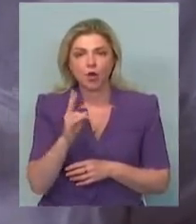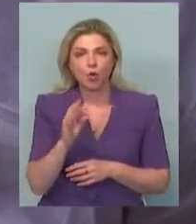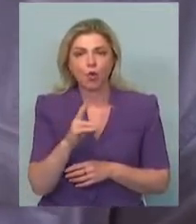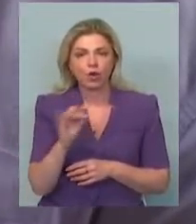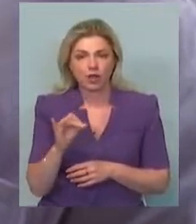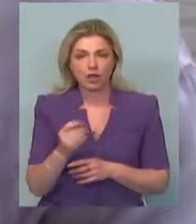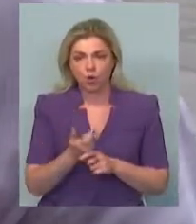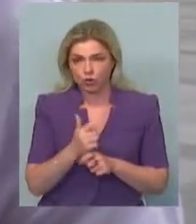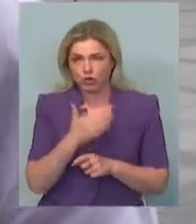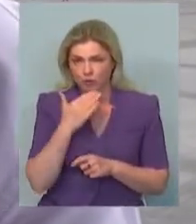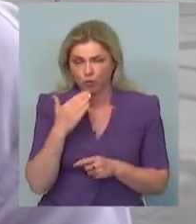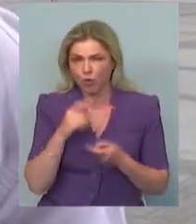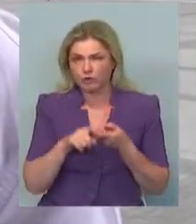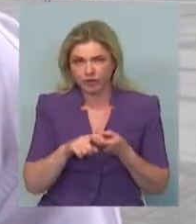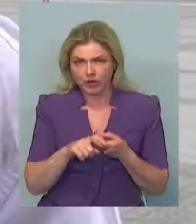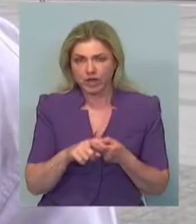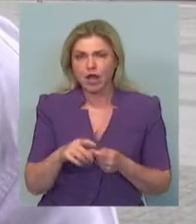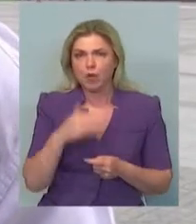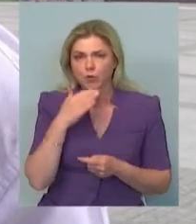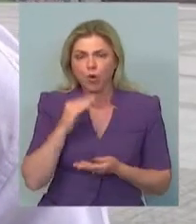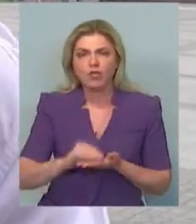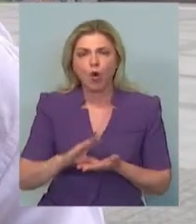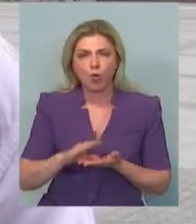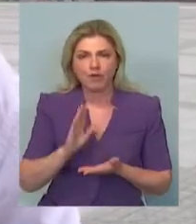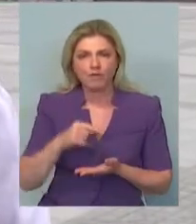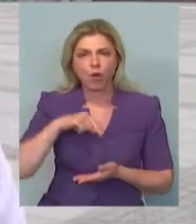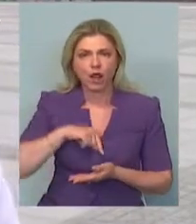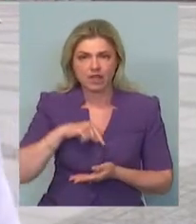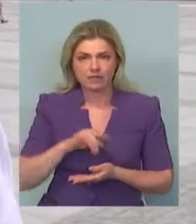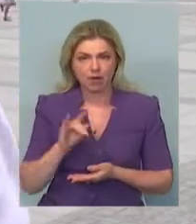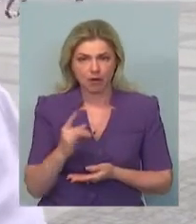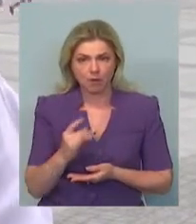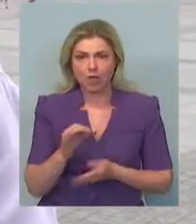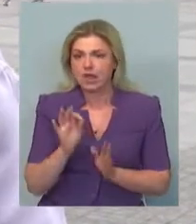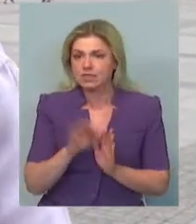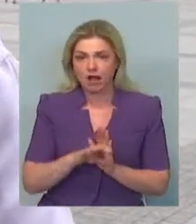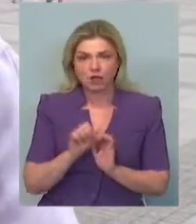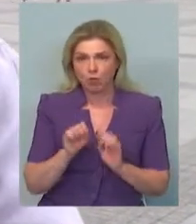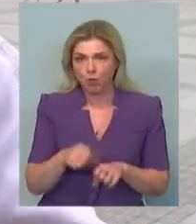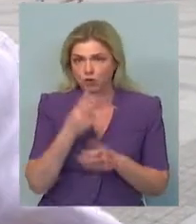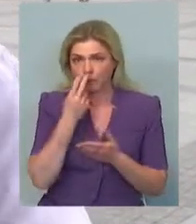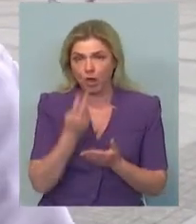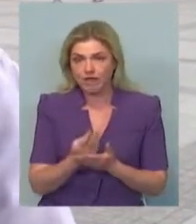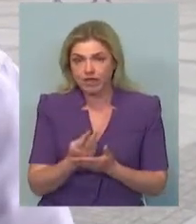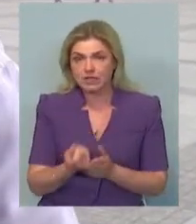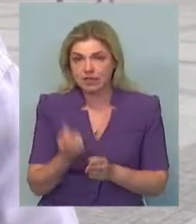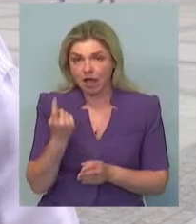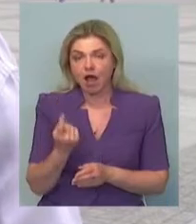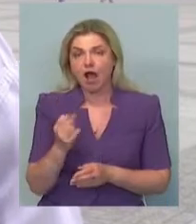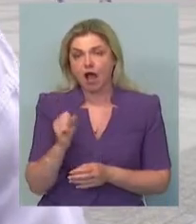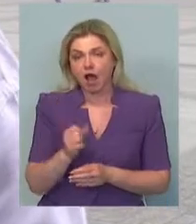мають накопительне свойство в організмі чоловіка, дитина, і воно не одразу може проявитися в болезні, а со временем